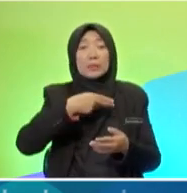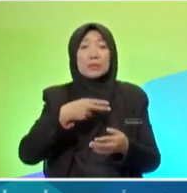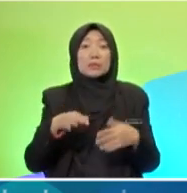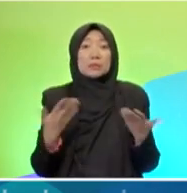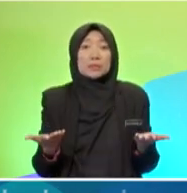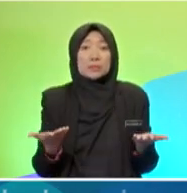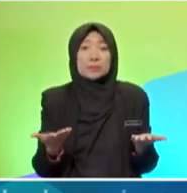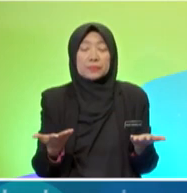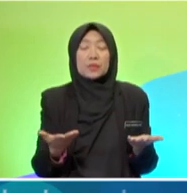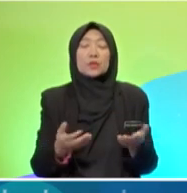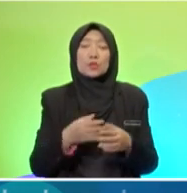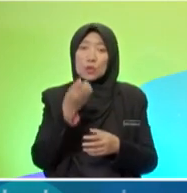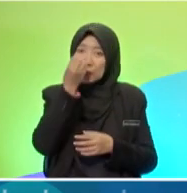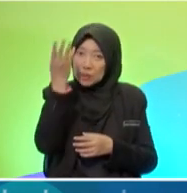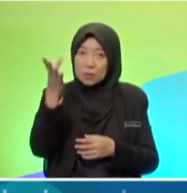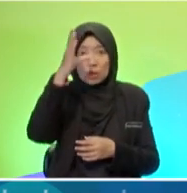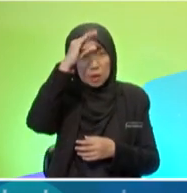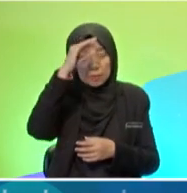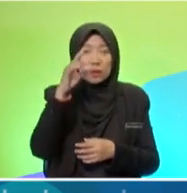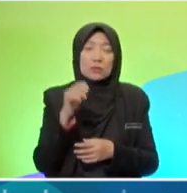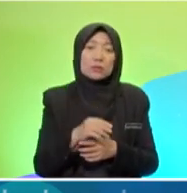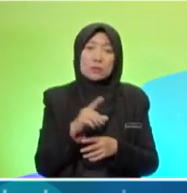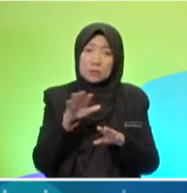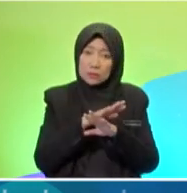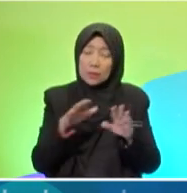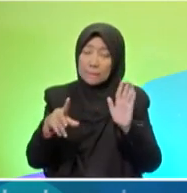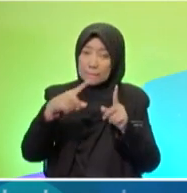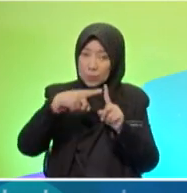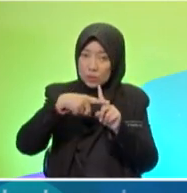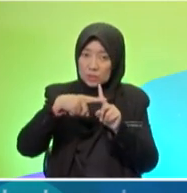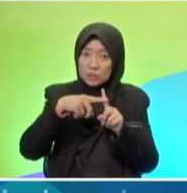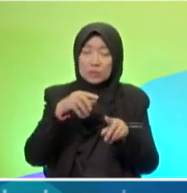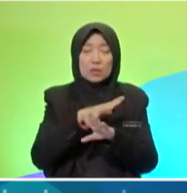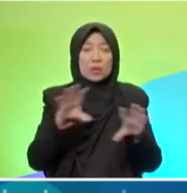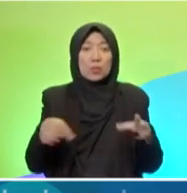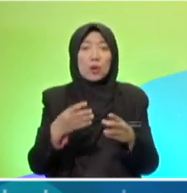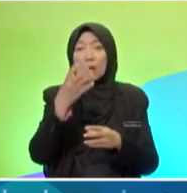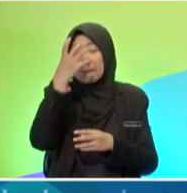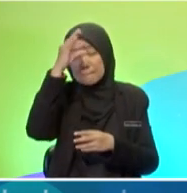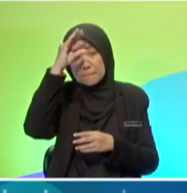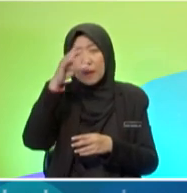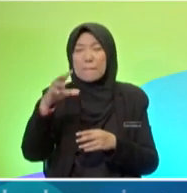Abang secara positif dan tidak membuat abang marah lagi bagus terbaik